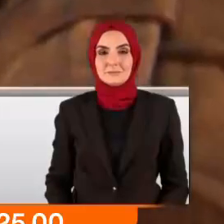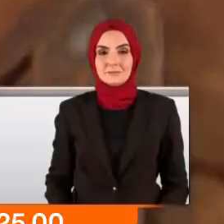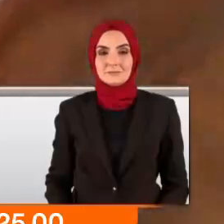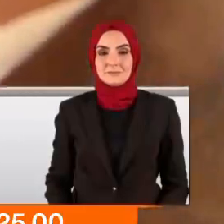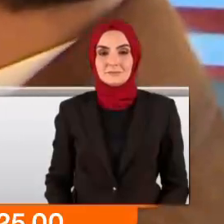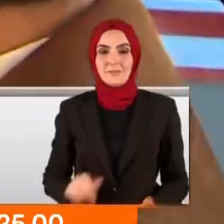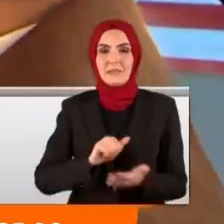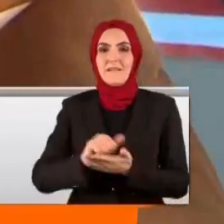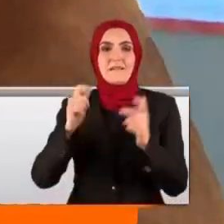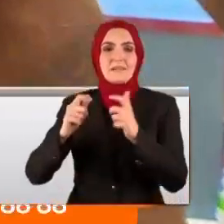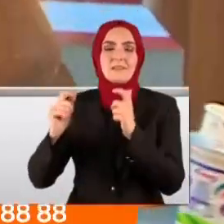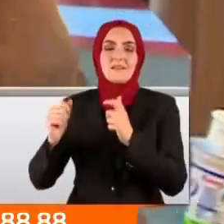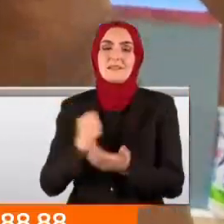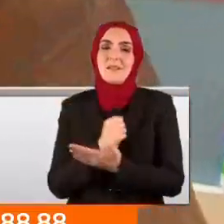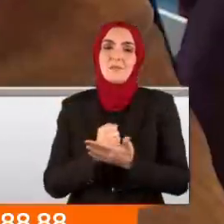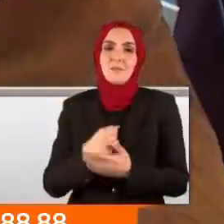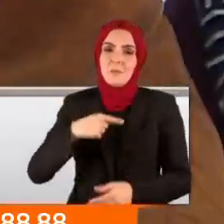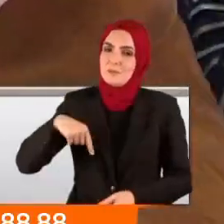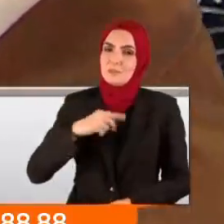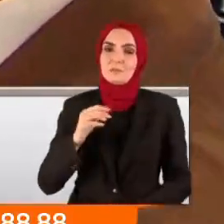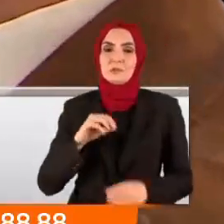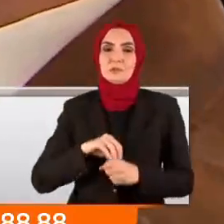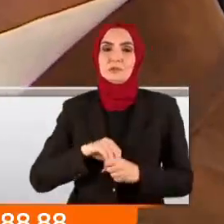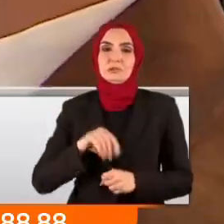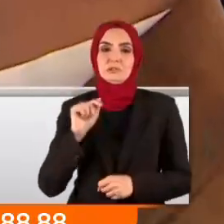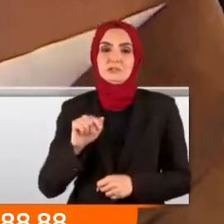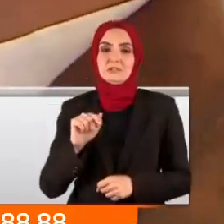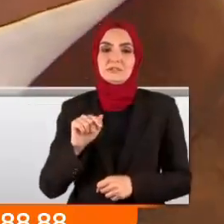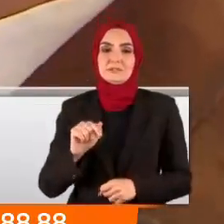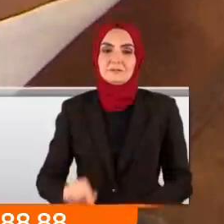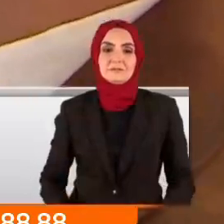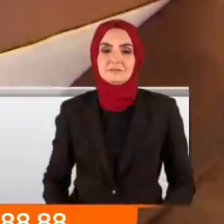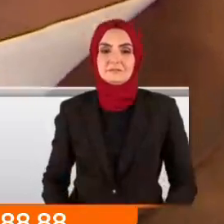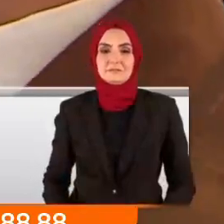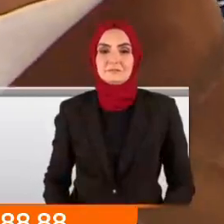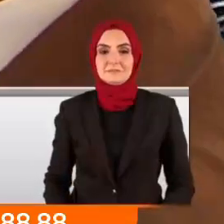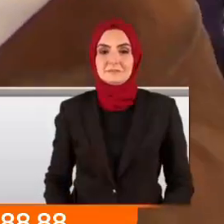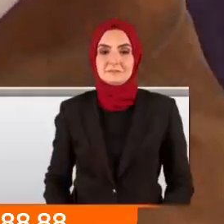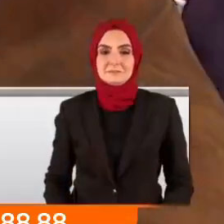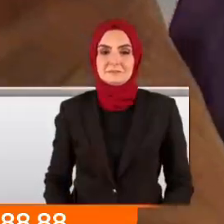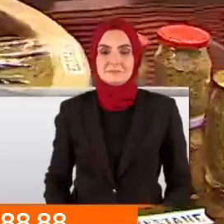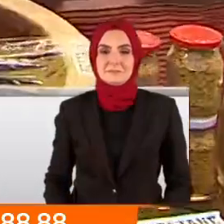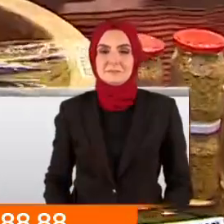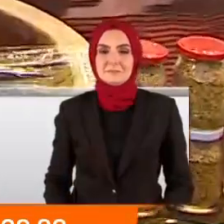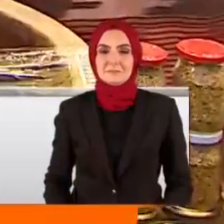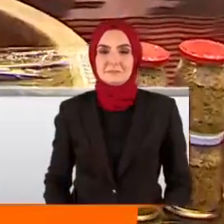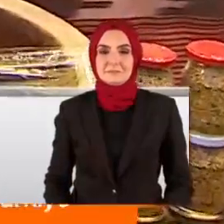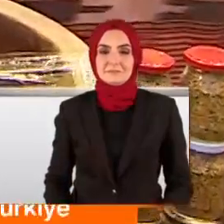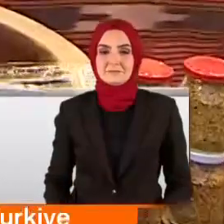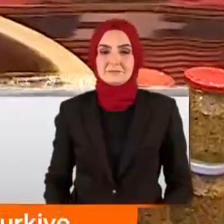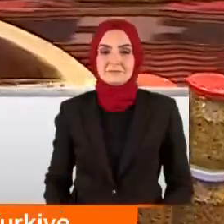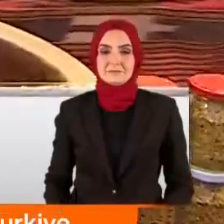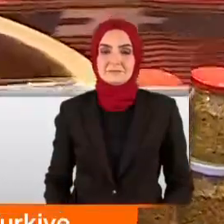Her yerde Trabzon. Bir de her yer Trabzon. İnşaatlarda orta direk vardı. Orada Trabzon'du. Herkes biliyorsun. Of aman